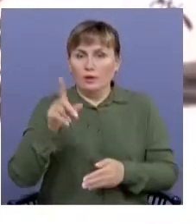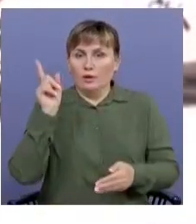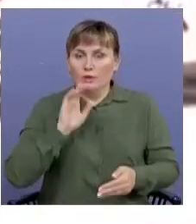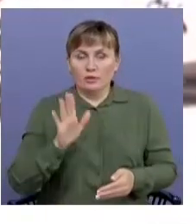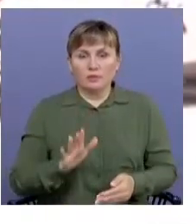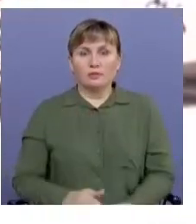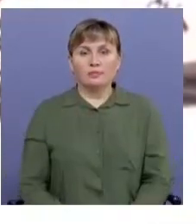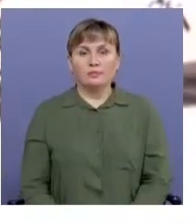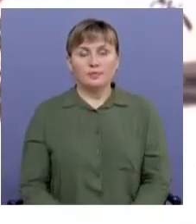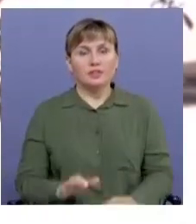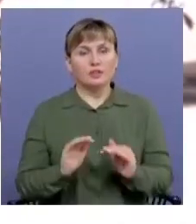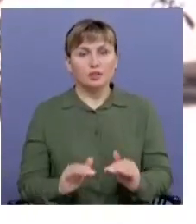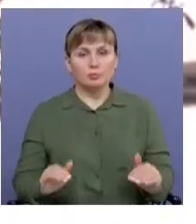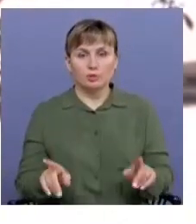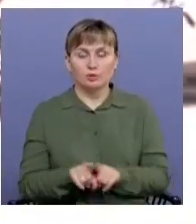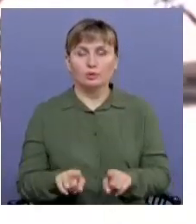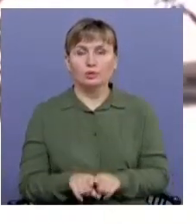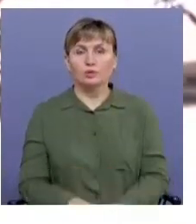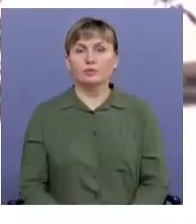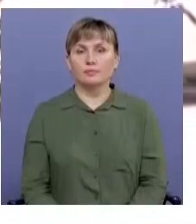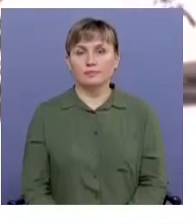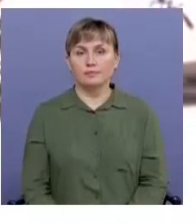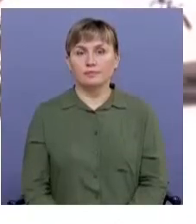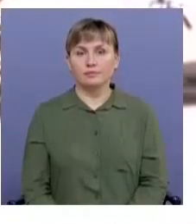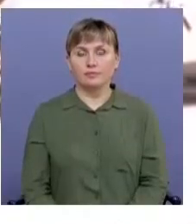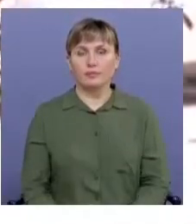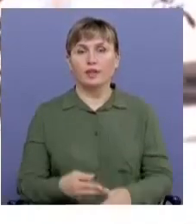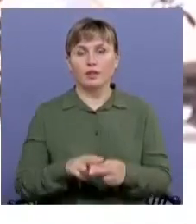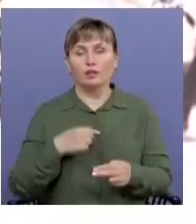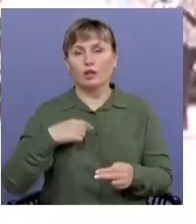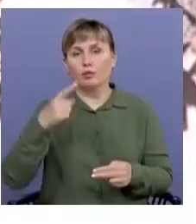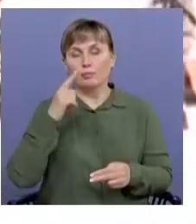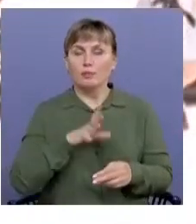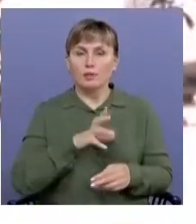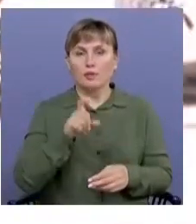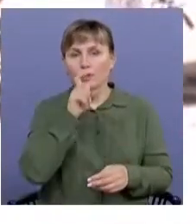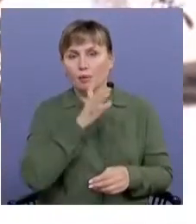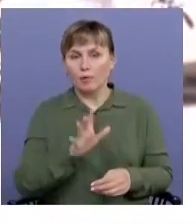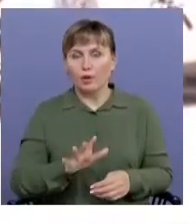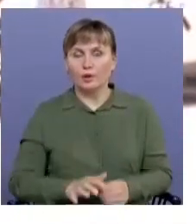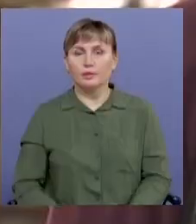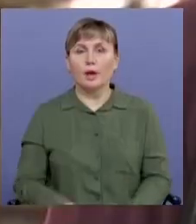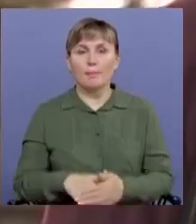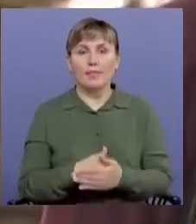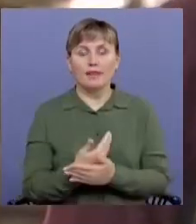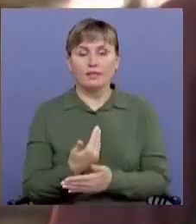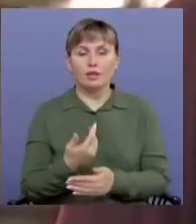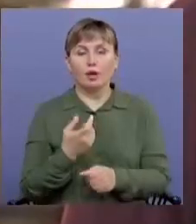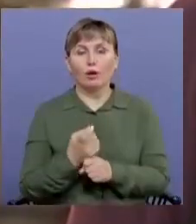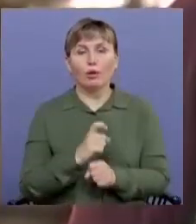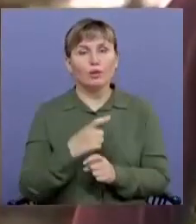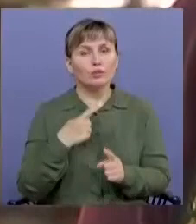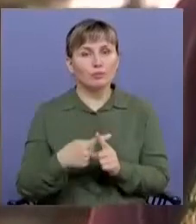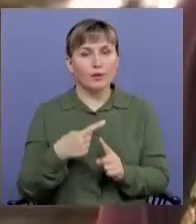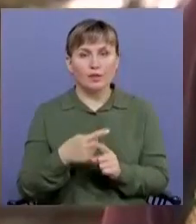колясками. С детьми. Поэтому, да, я думаю, было бы неплохо обновить. Очень